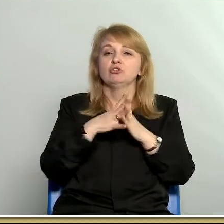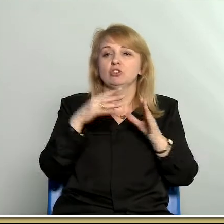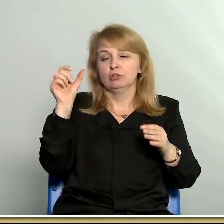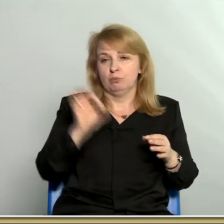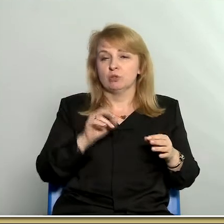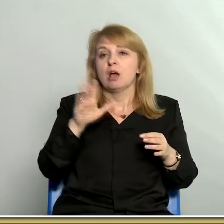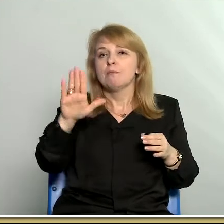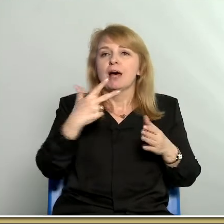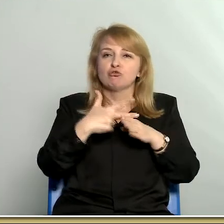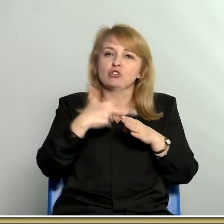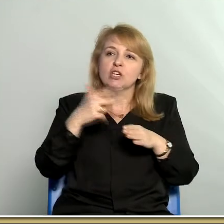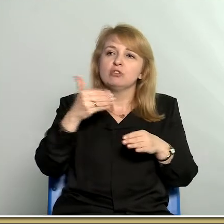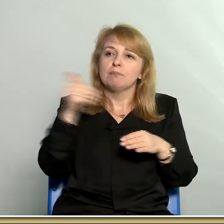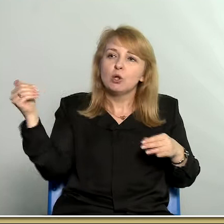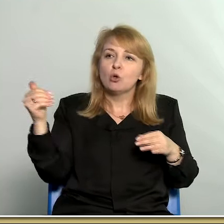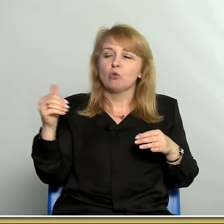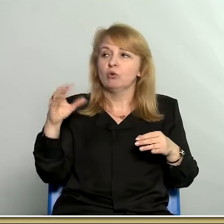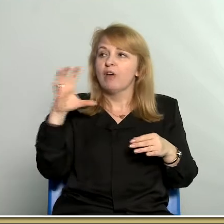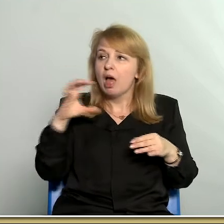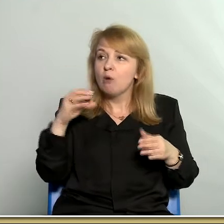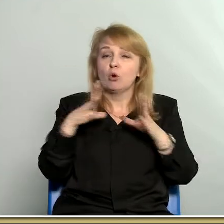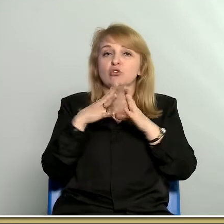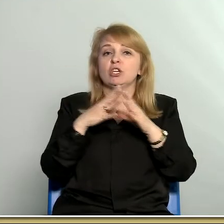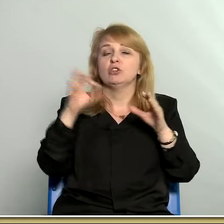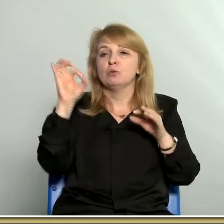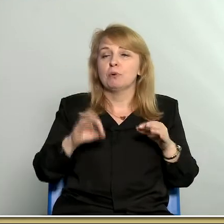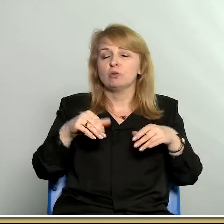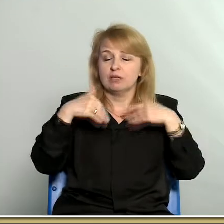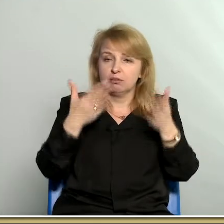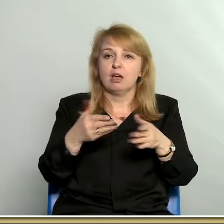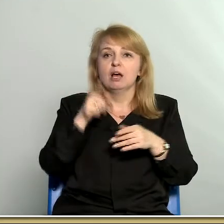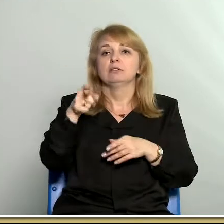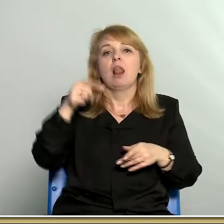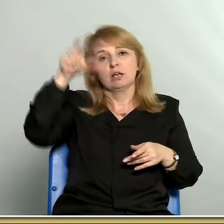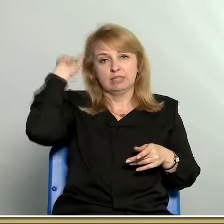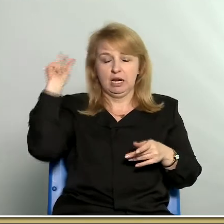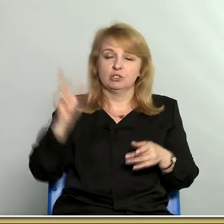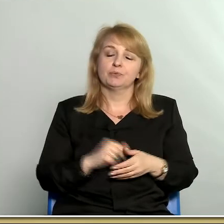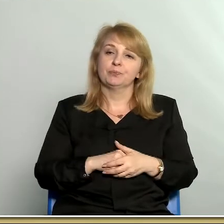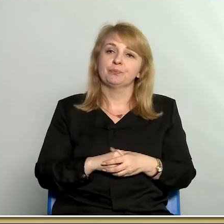30 milionów euro, to 10% z tego udało się przeznaczyć na tego rodzaju inwestycje.